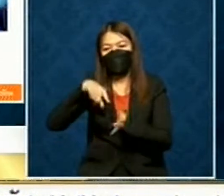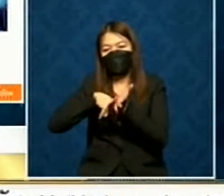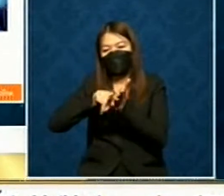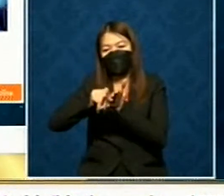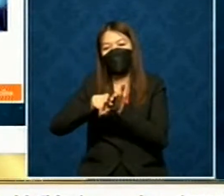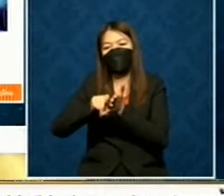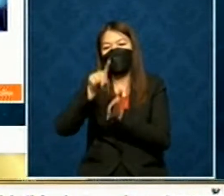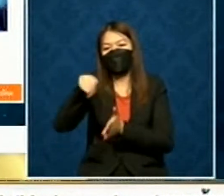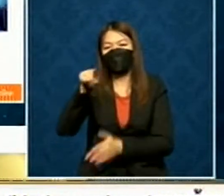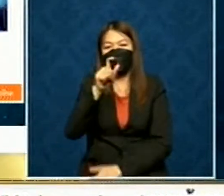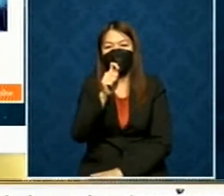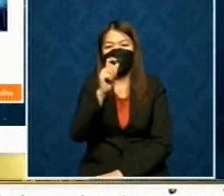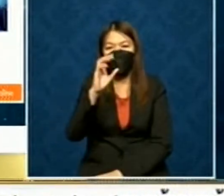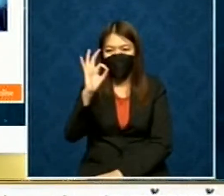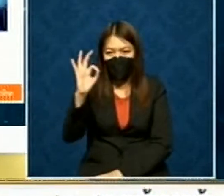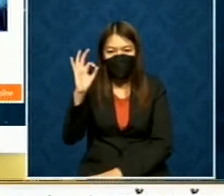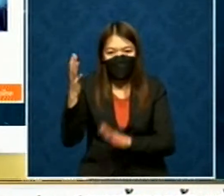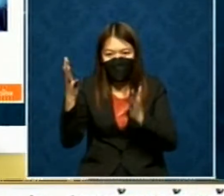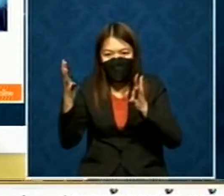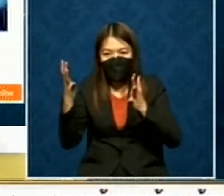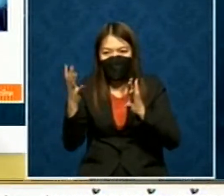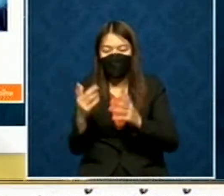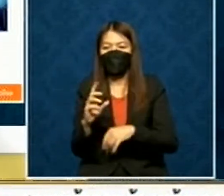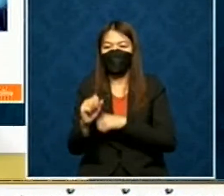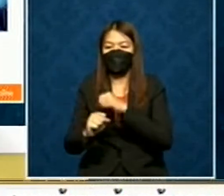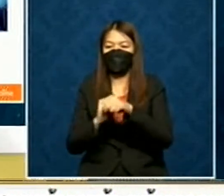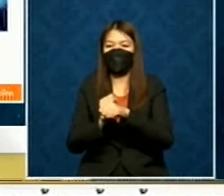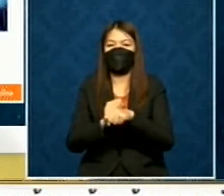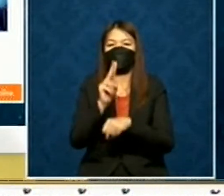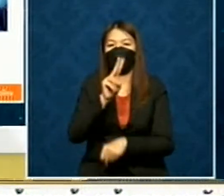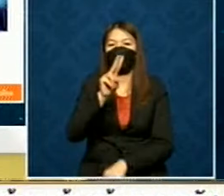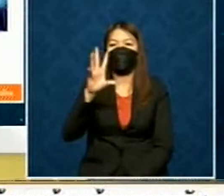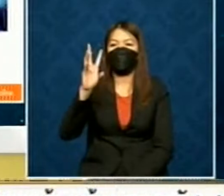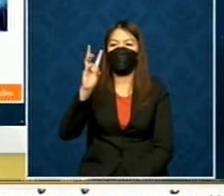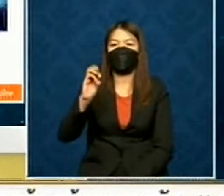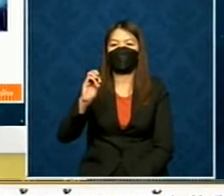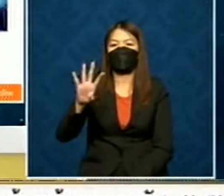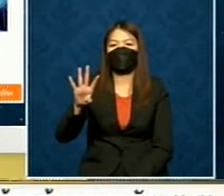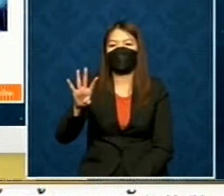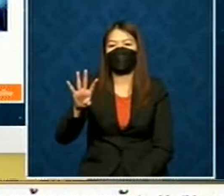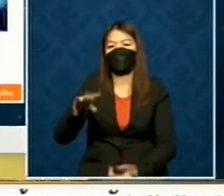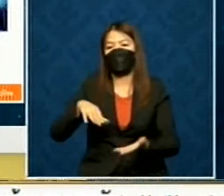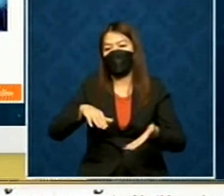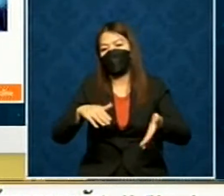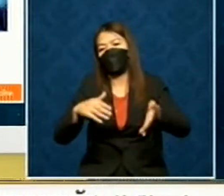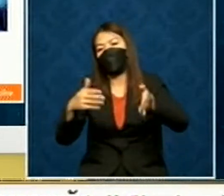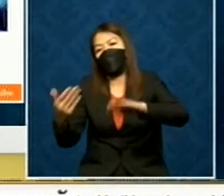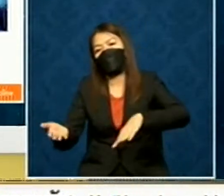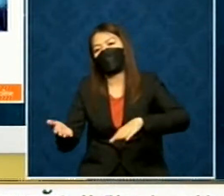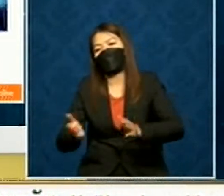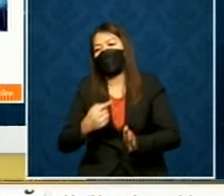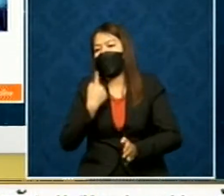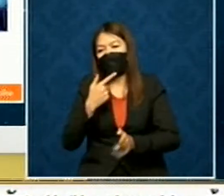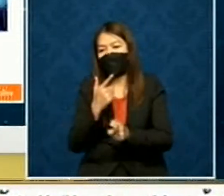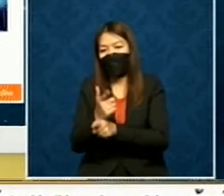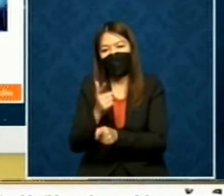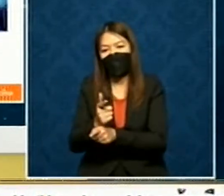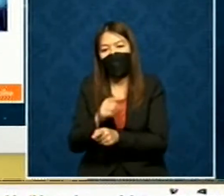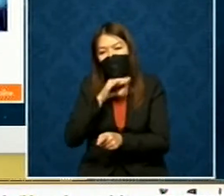นี่คอการส่งผลททำให้ปี 64 คือหายยณะของคนทเลี้งสุกรณ์และผู้บริโภคทั่วประเทศ